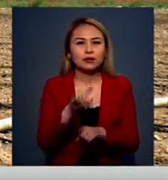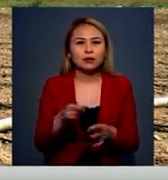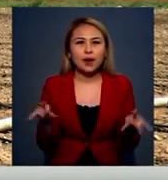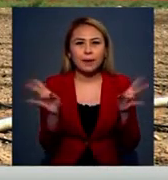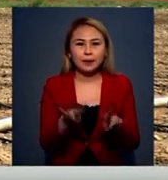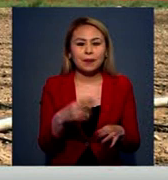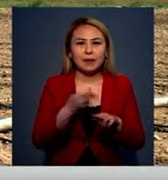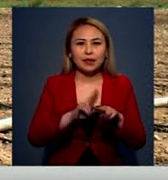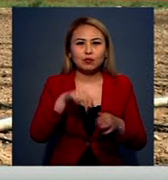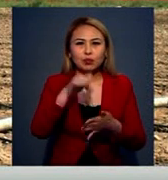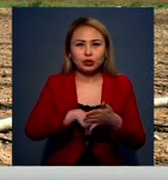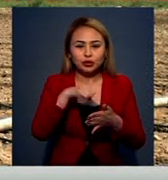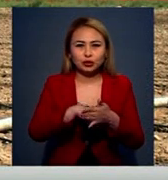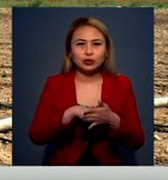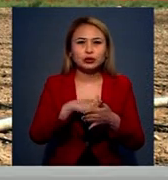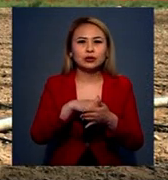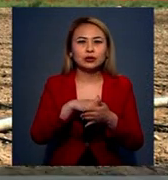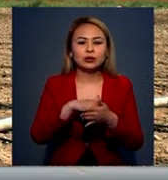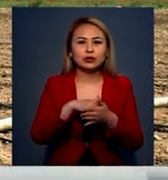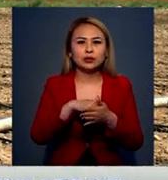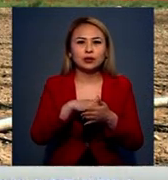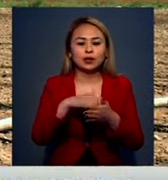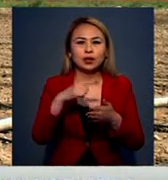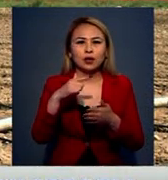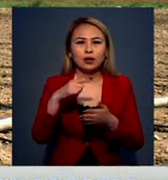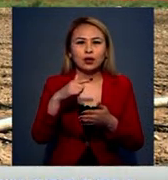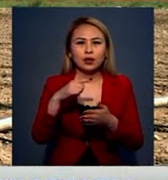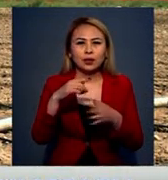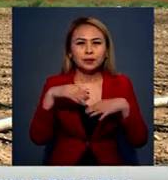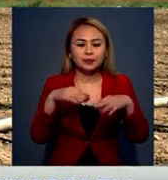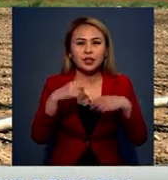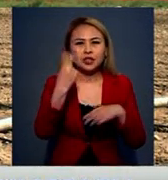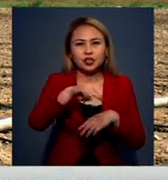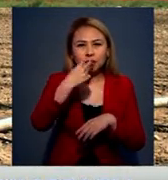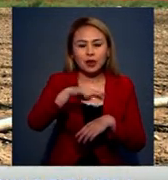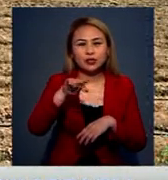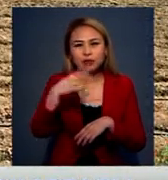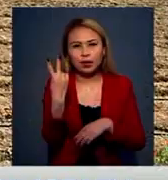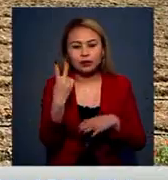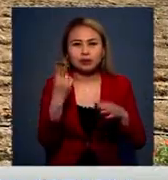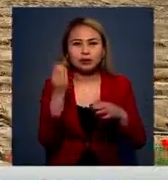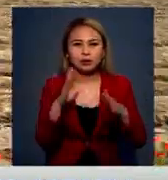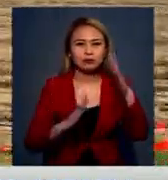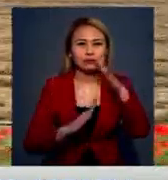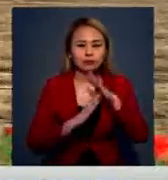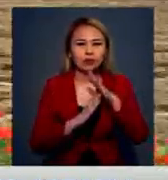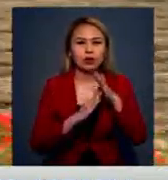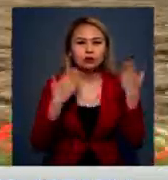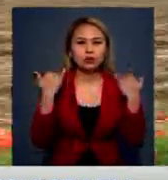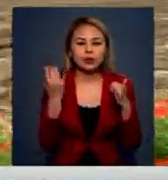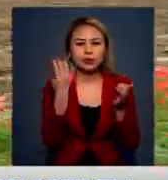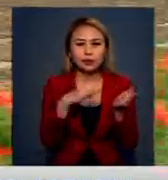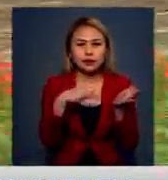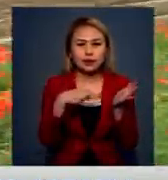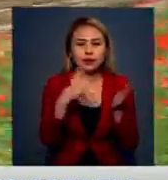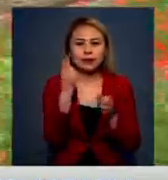жоқ. Сол себепті ол жерде өнімділік 20-22 центнерден аспай қалды. Түркістан сорты қазір 40